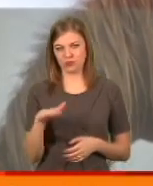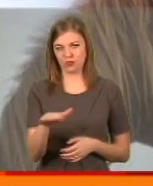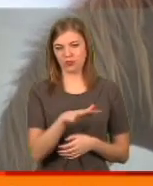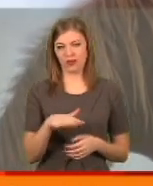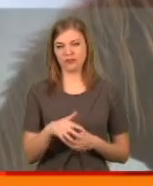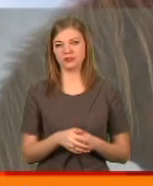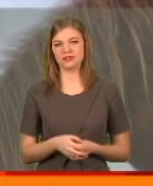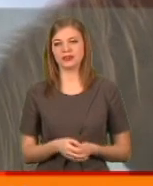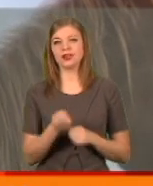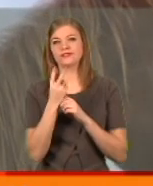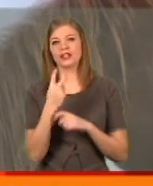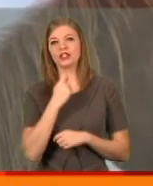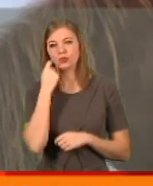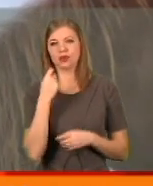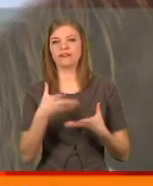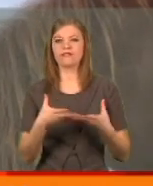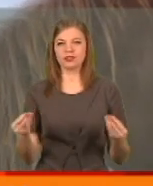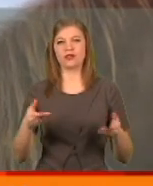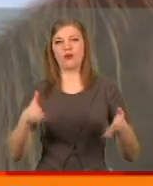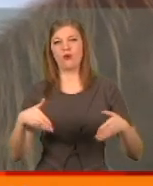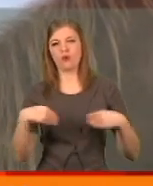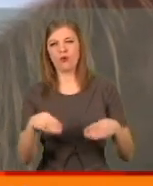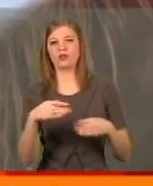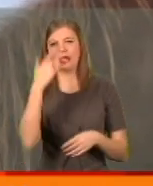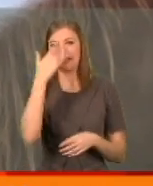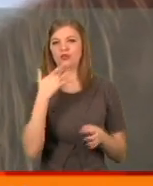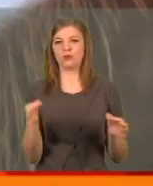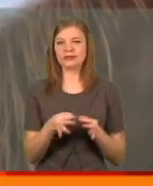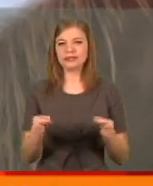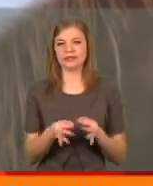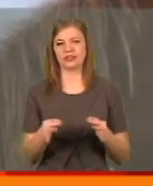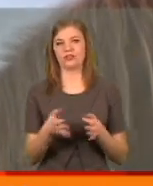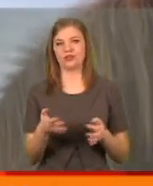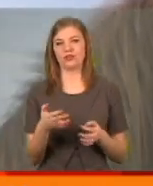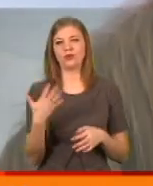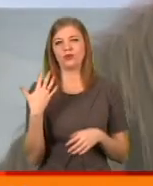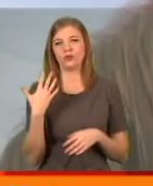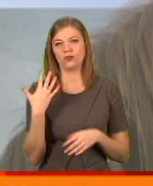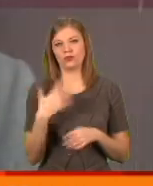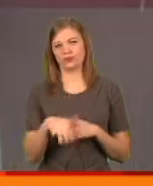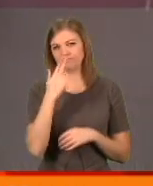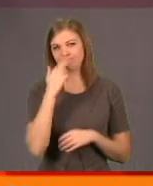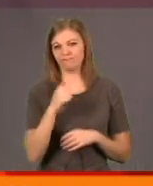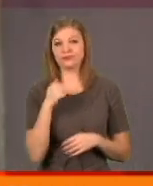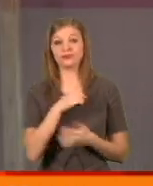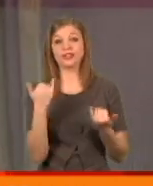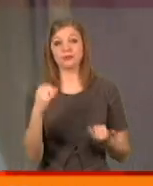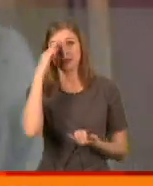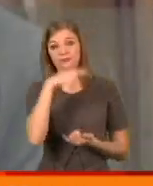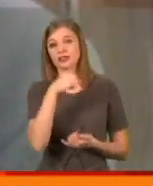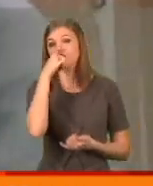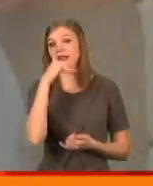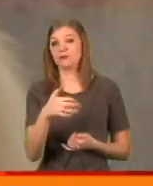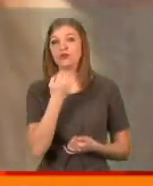Так і здрова привіз. Весна – городи, літом – сіно. Так життя проходить в селі. Тепер пан Іван не